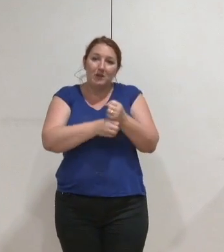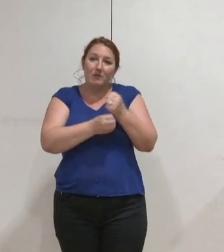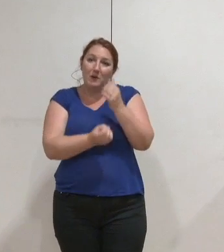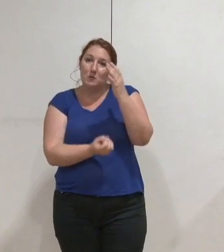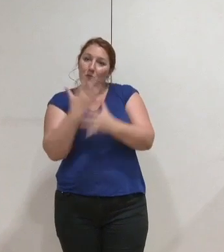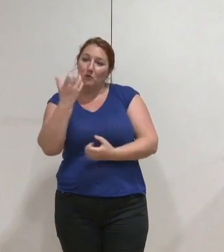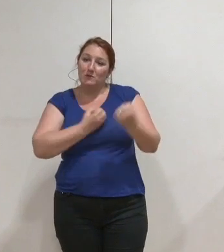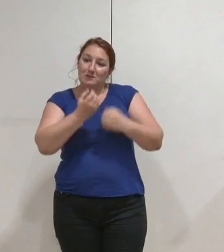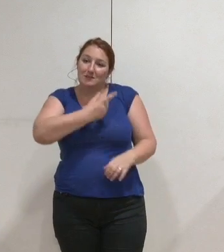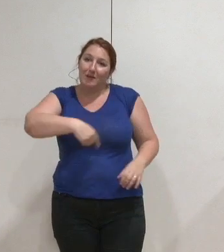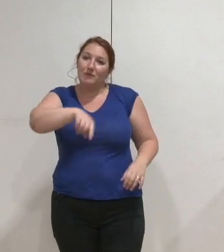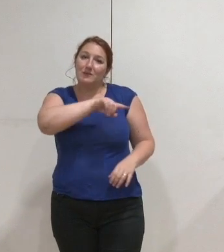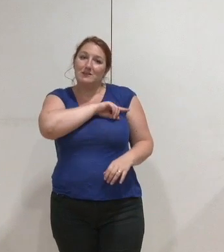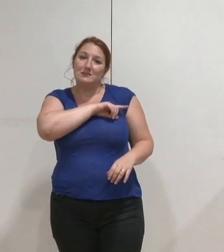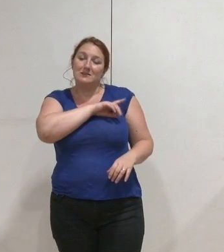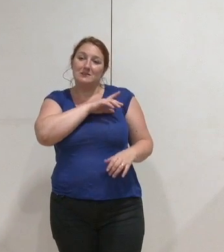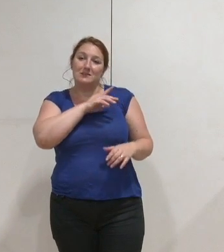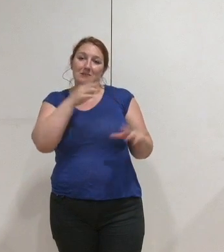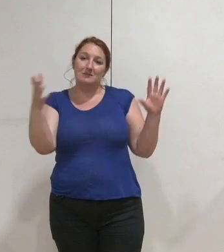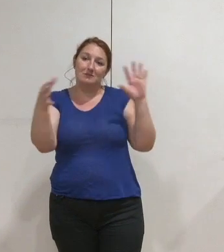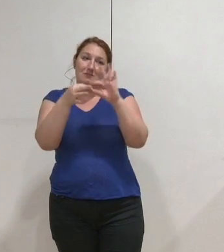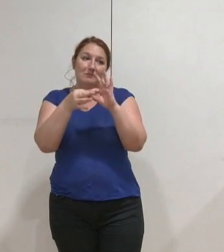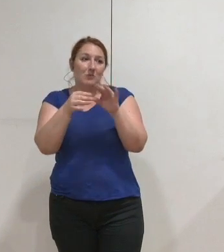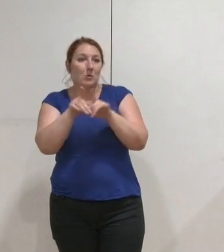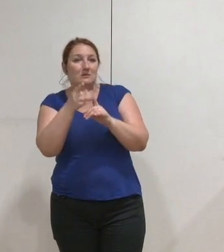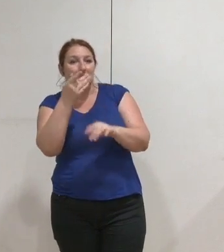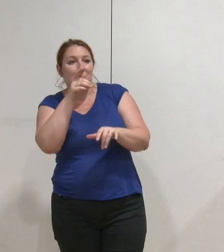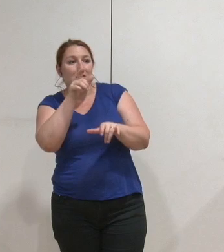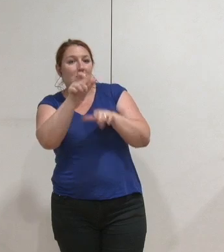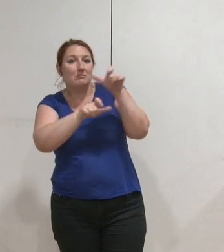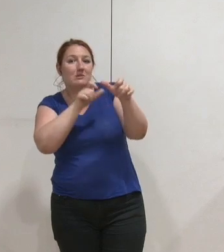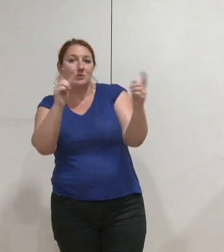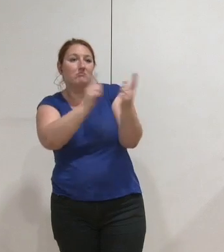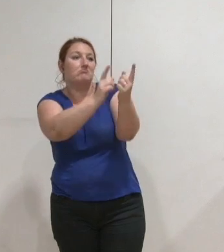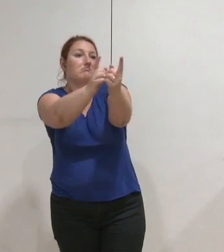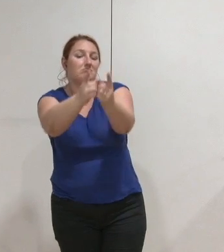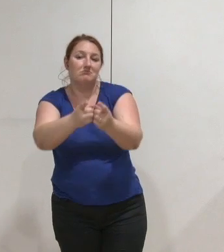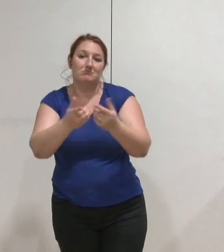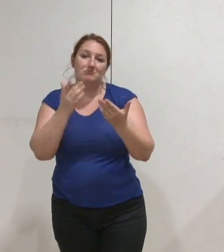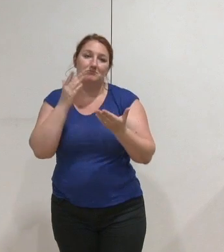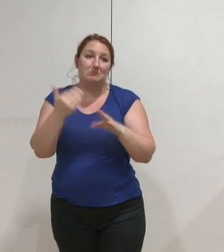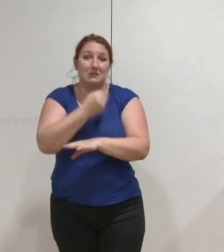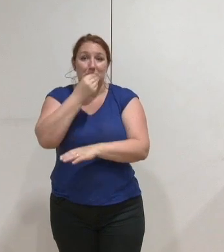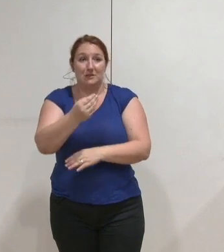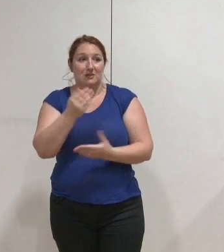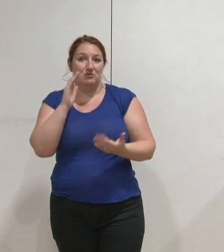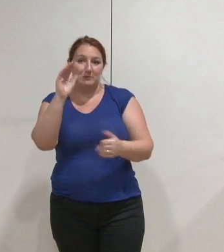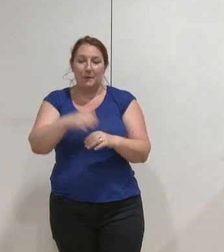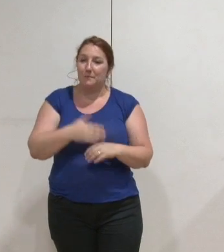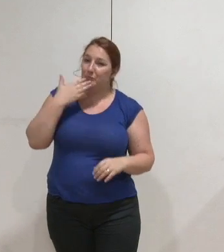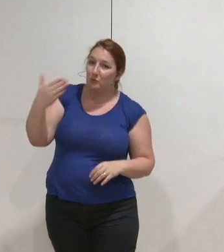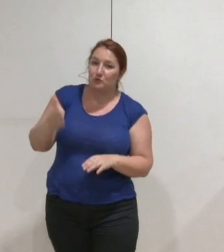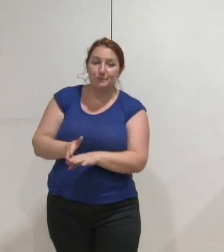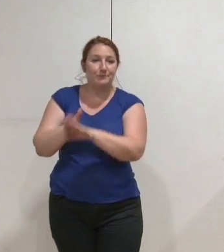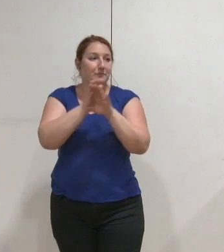nos services et tous ceux qu'il suivra dans l'agglomération bonjour sur la délibération